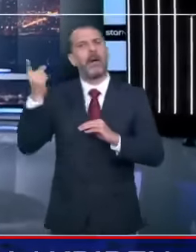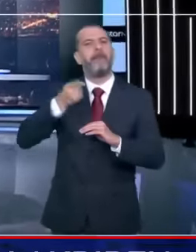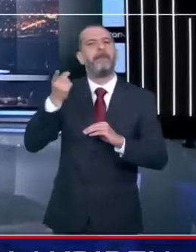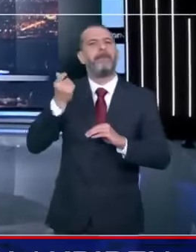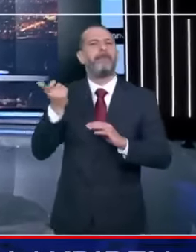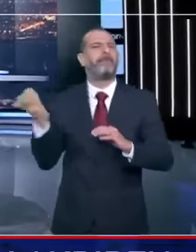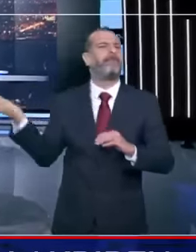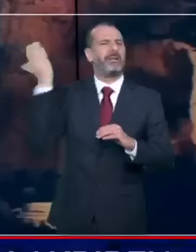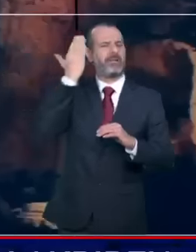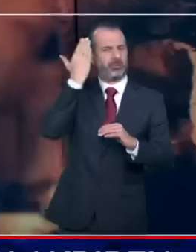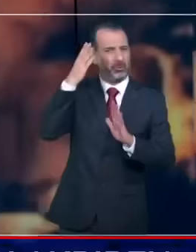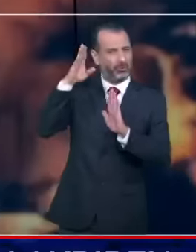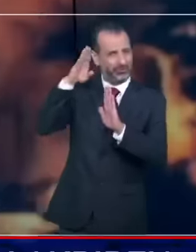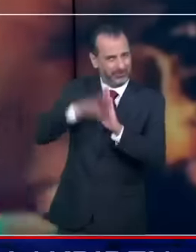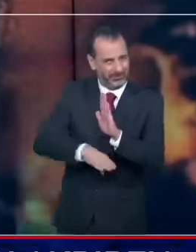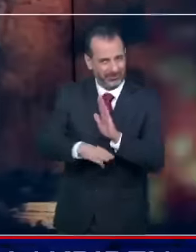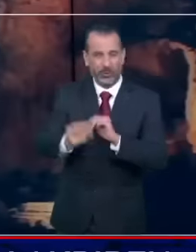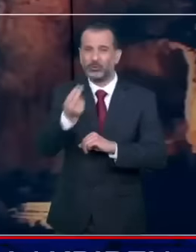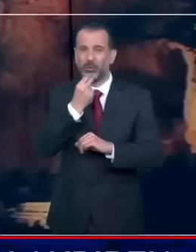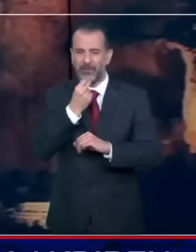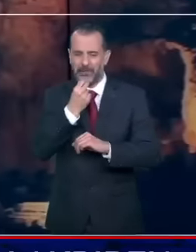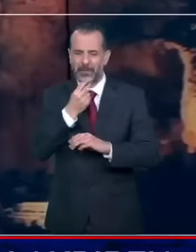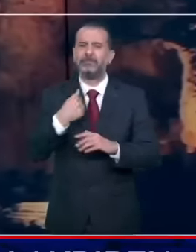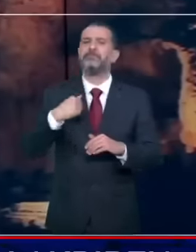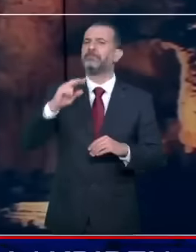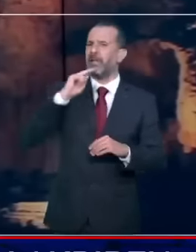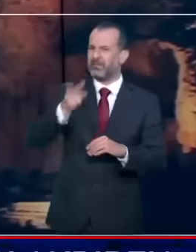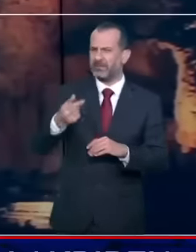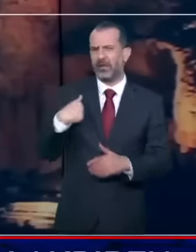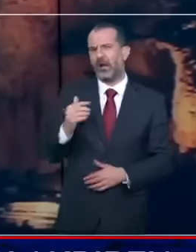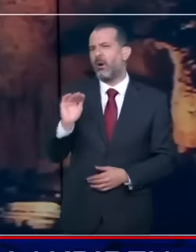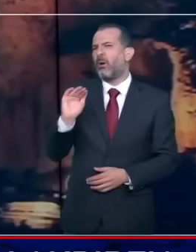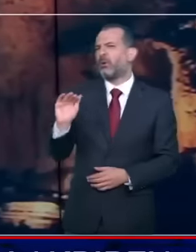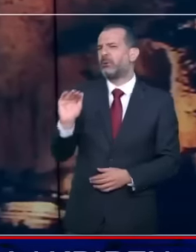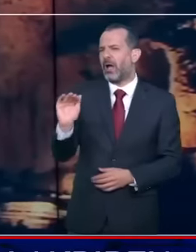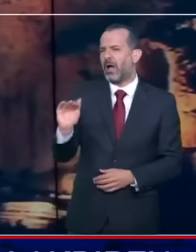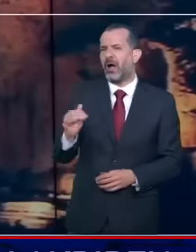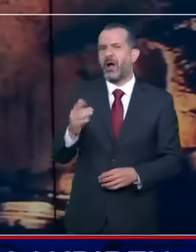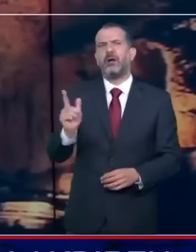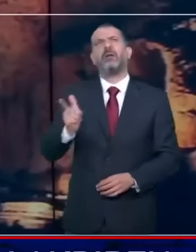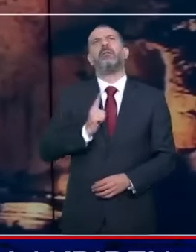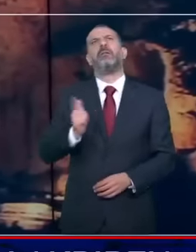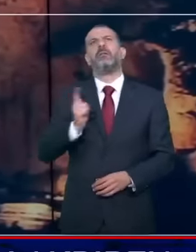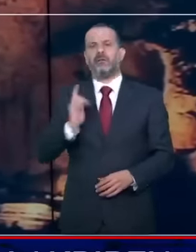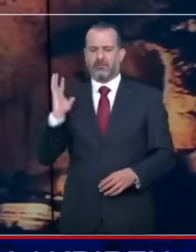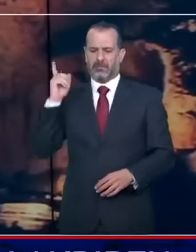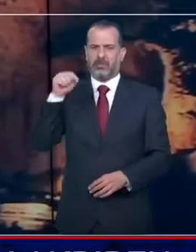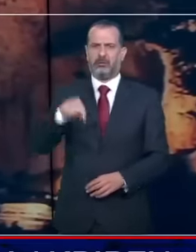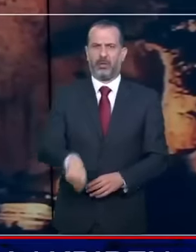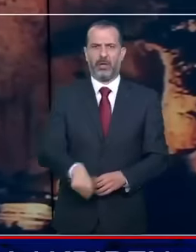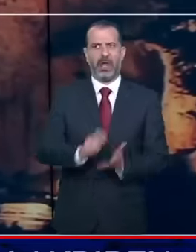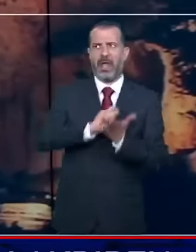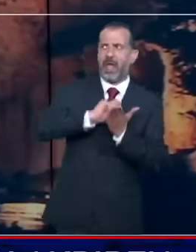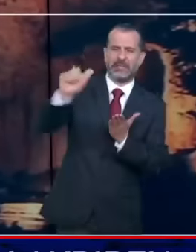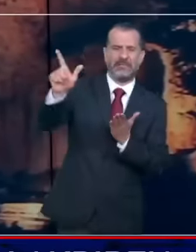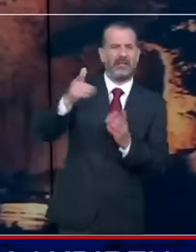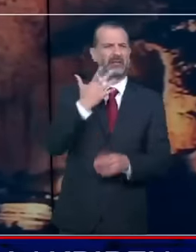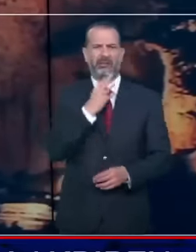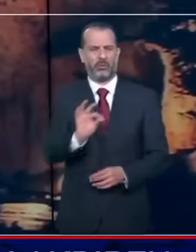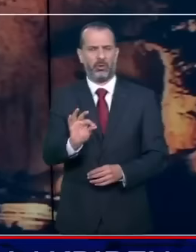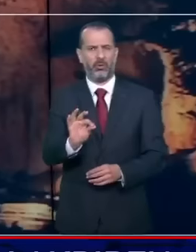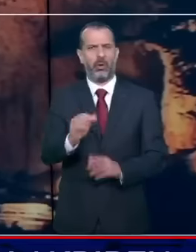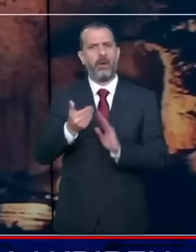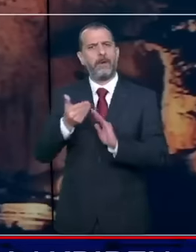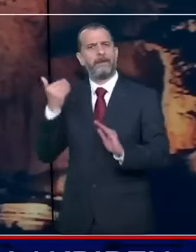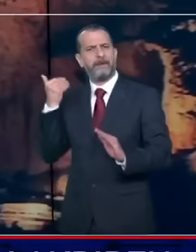αυτή η περιβόητη επιστολή. Καταρχάς, γιατί περίμενε μέχρι τώρα προεκλογικά να στείλει την επιστολή όταν είχε την κυρία Φοντερ